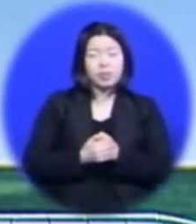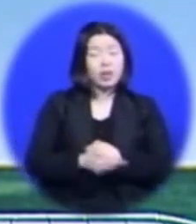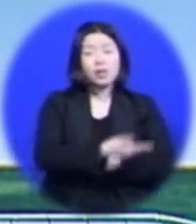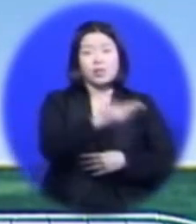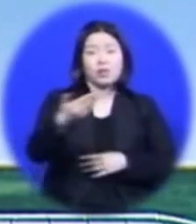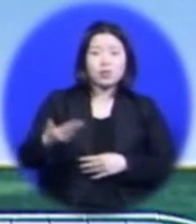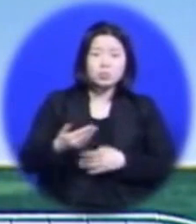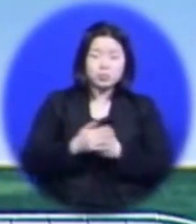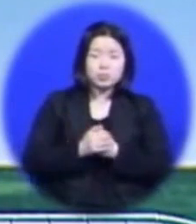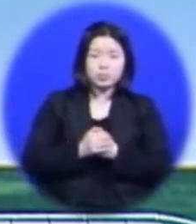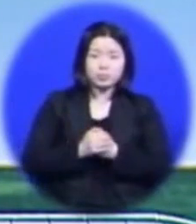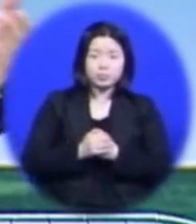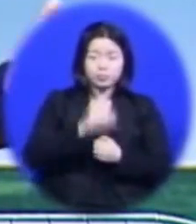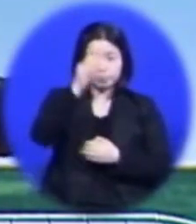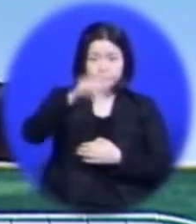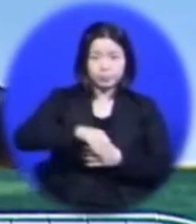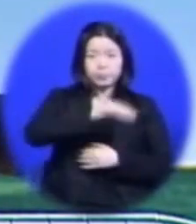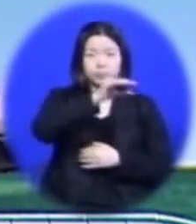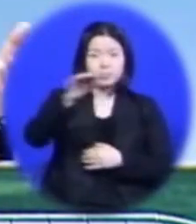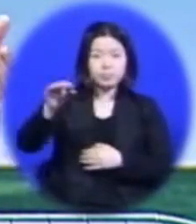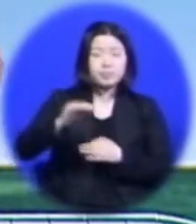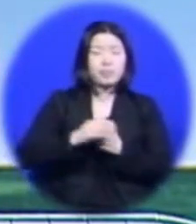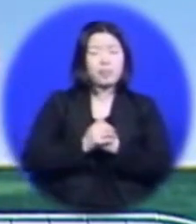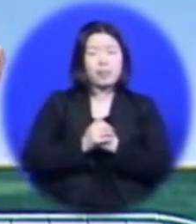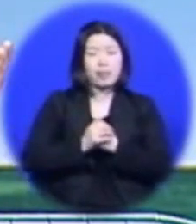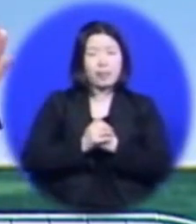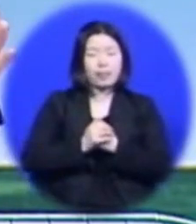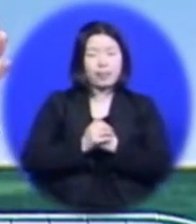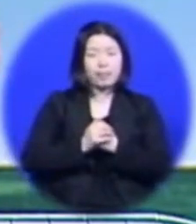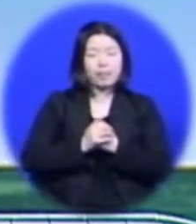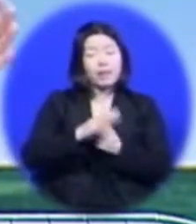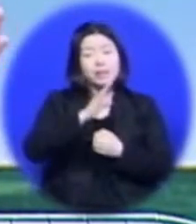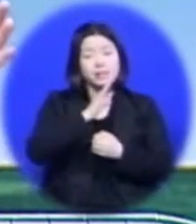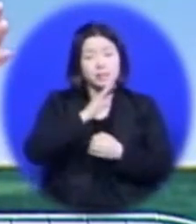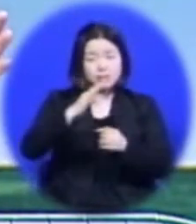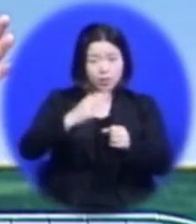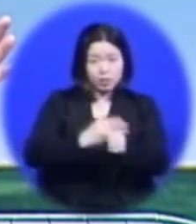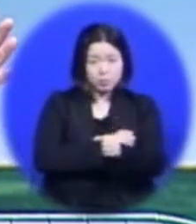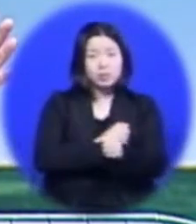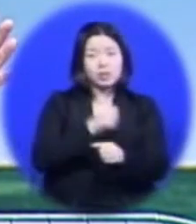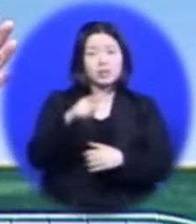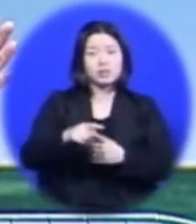여러분, 십자가는 사실 엄청난 것이에요.